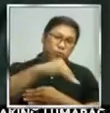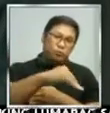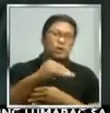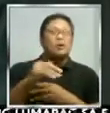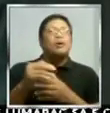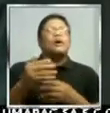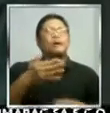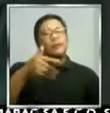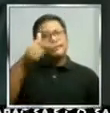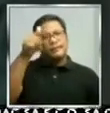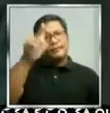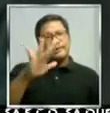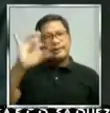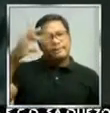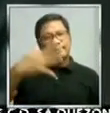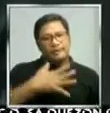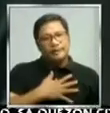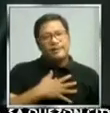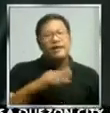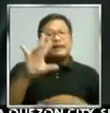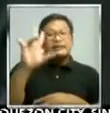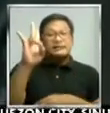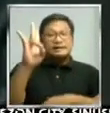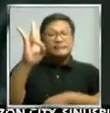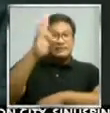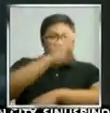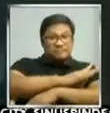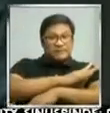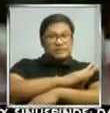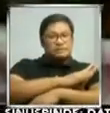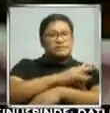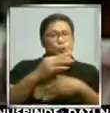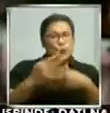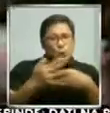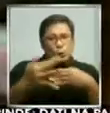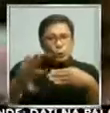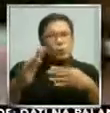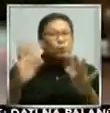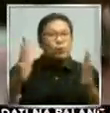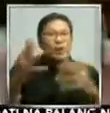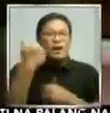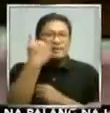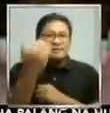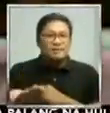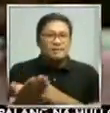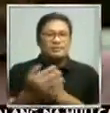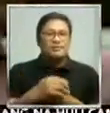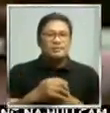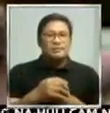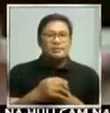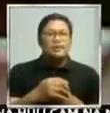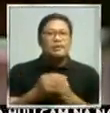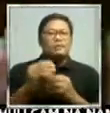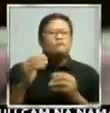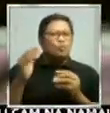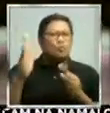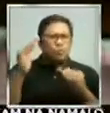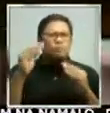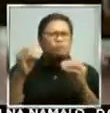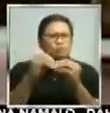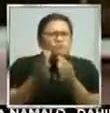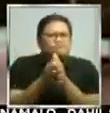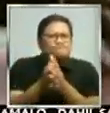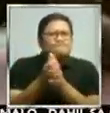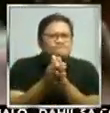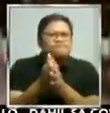halos 7 araw na walang pumapanaw. Kinakailangang pag-igihin pa natin yung lahat ng efforts